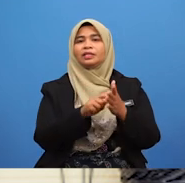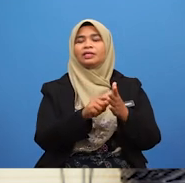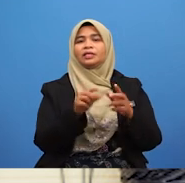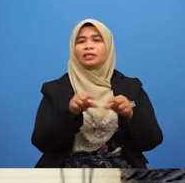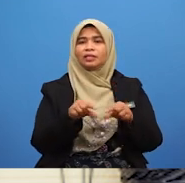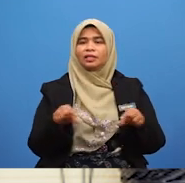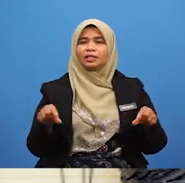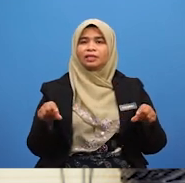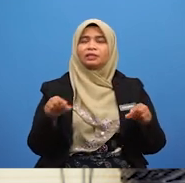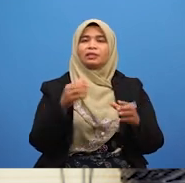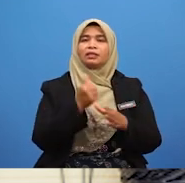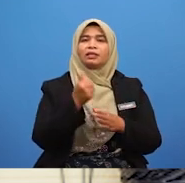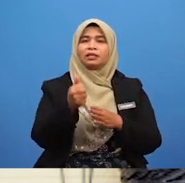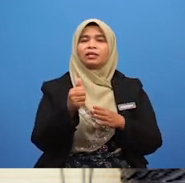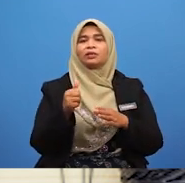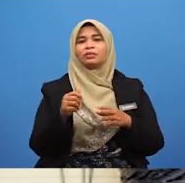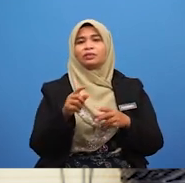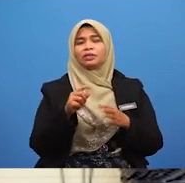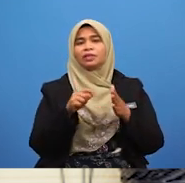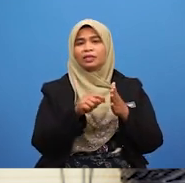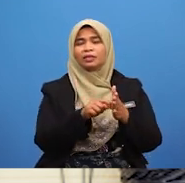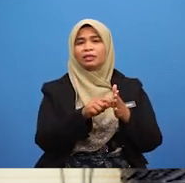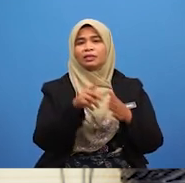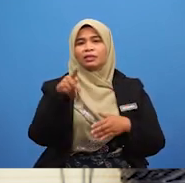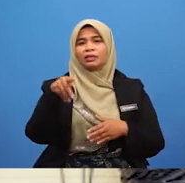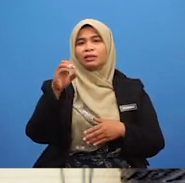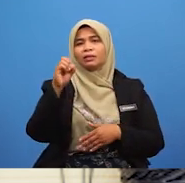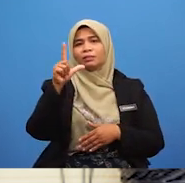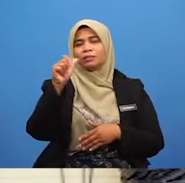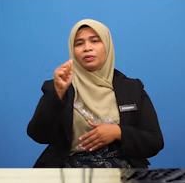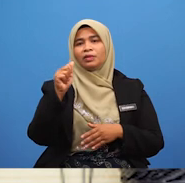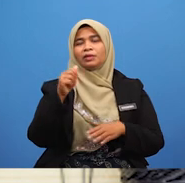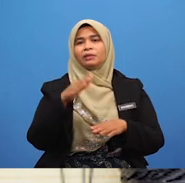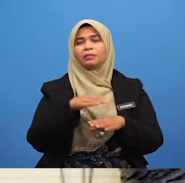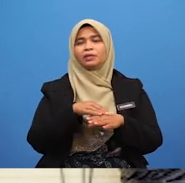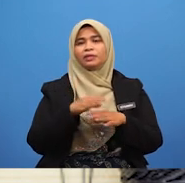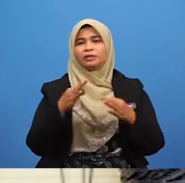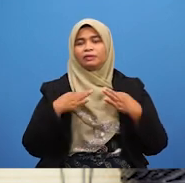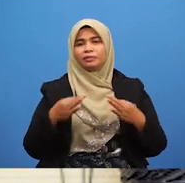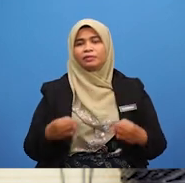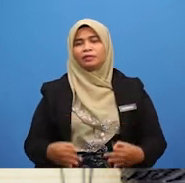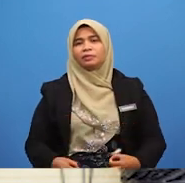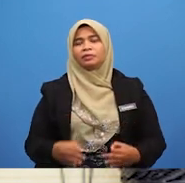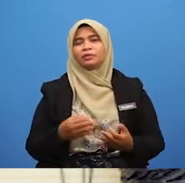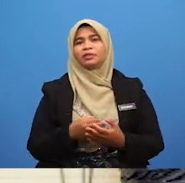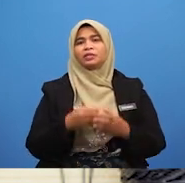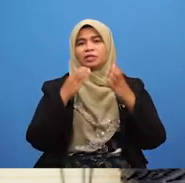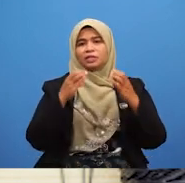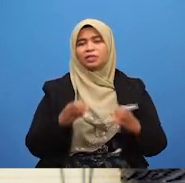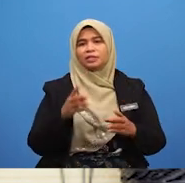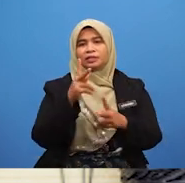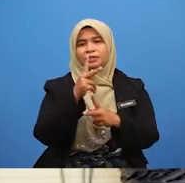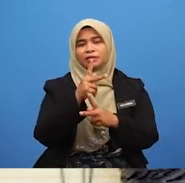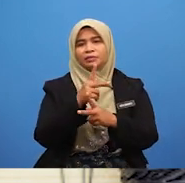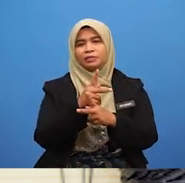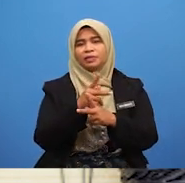garisan atau tanda pola pada fabrik. Cara penyimpanan pula, ia perlu